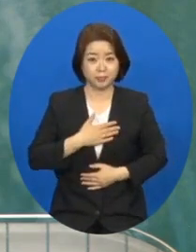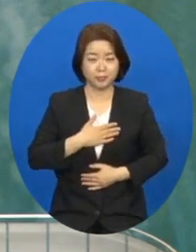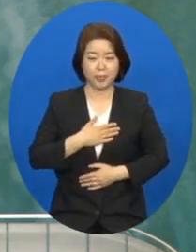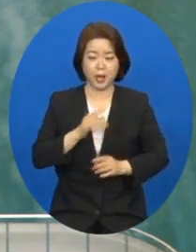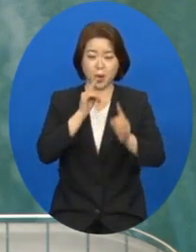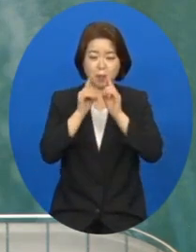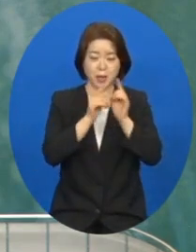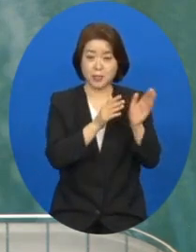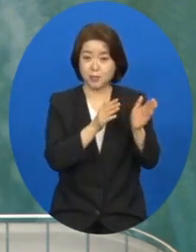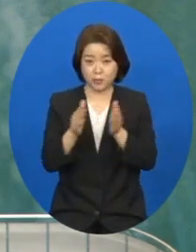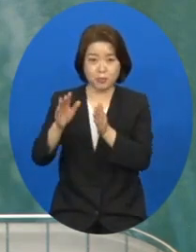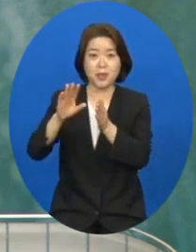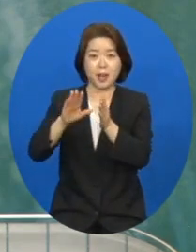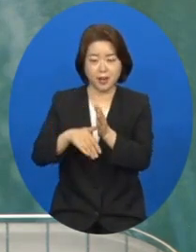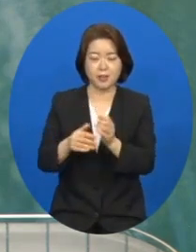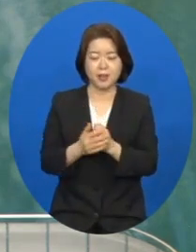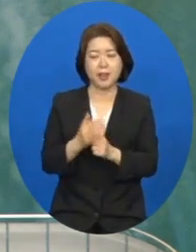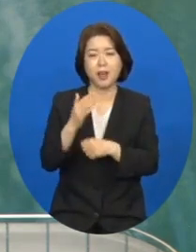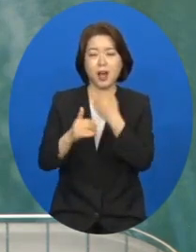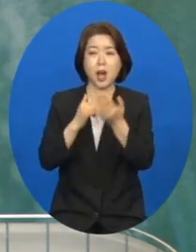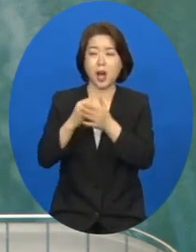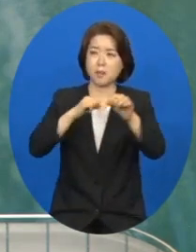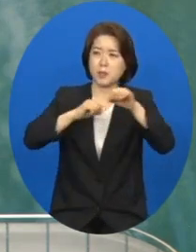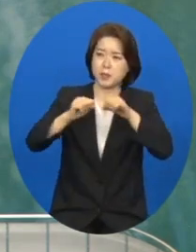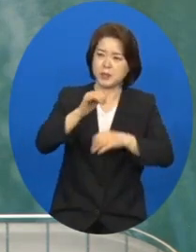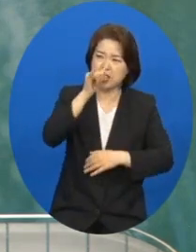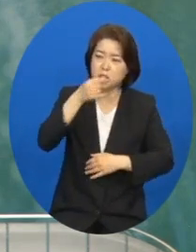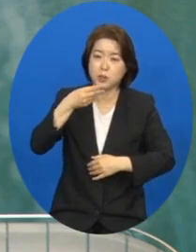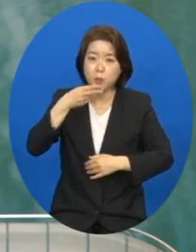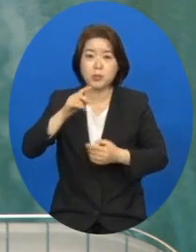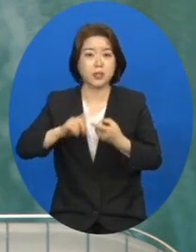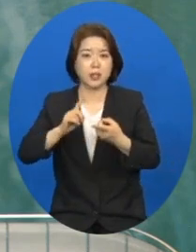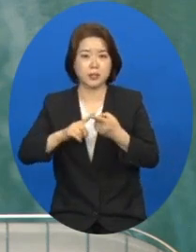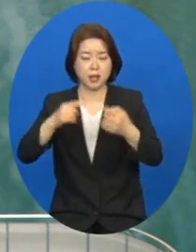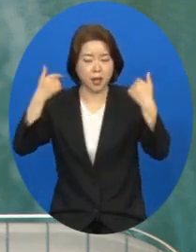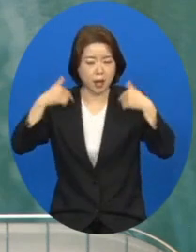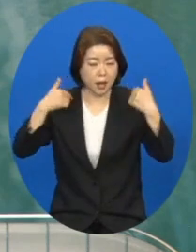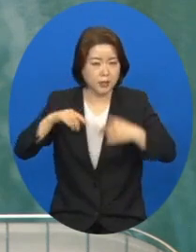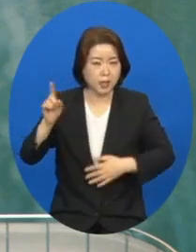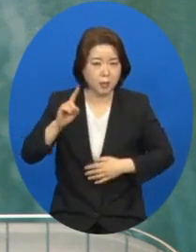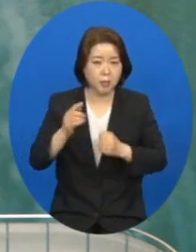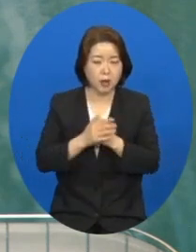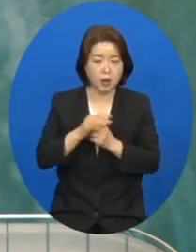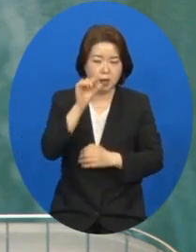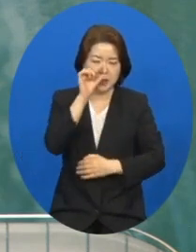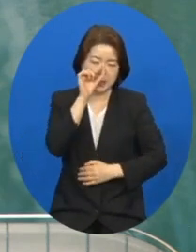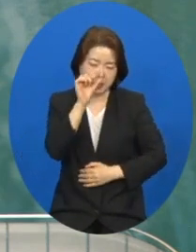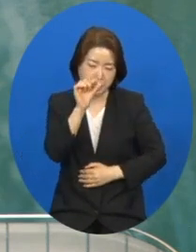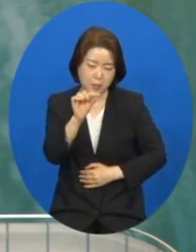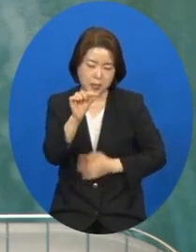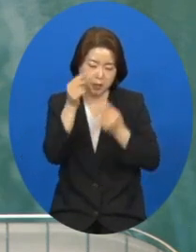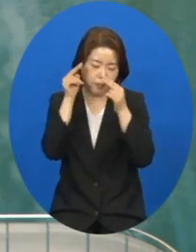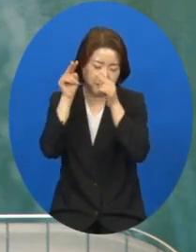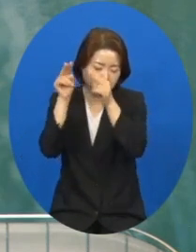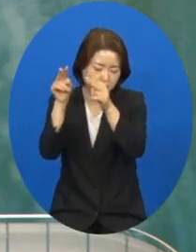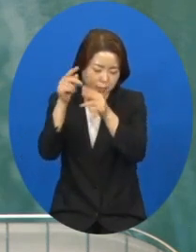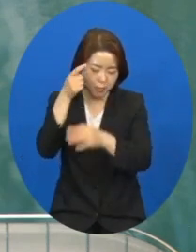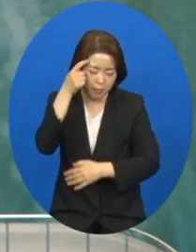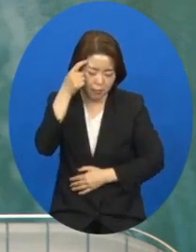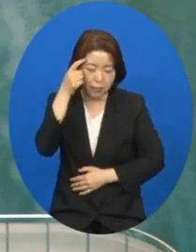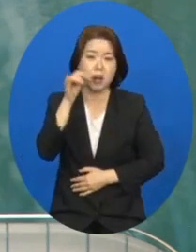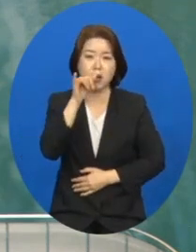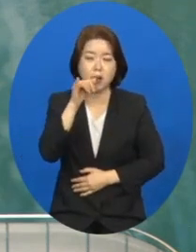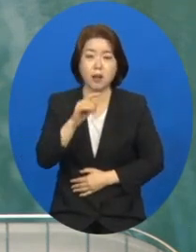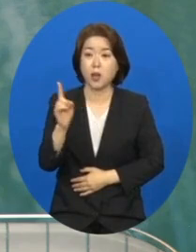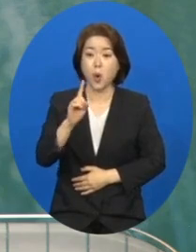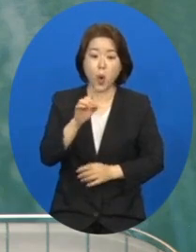말씀을 준비할 때 하나님이 역사하셨는지 안 하셨는지를 항상 예민하게 바라봅니다. 그런데